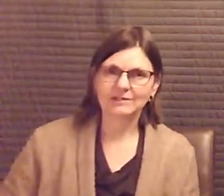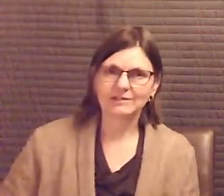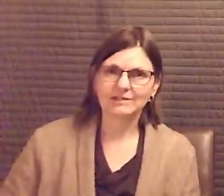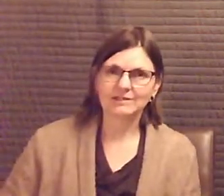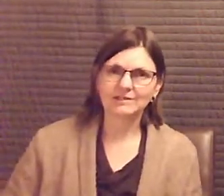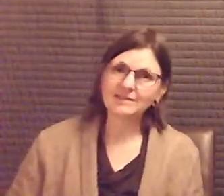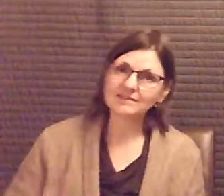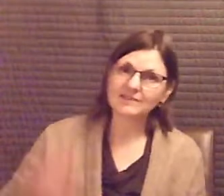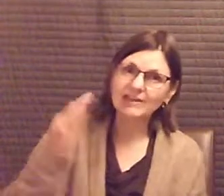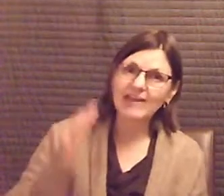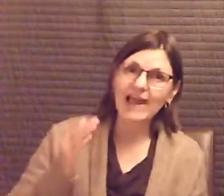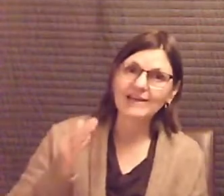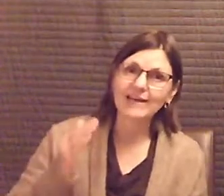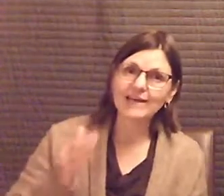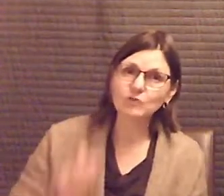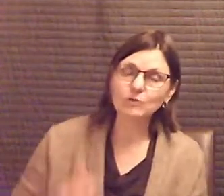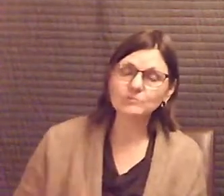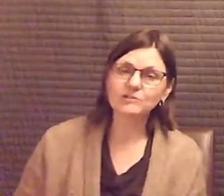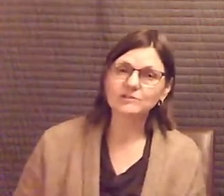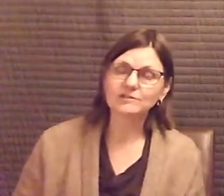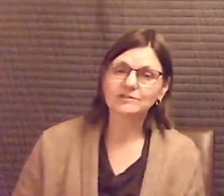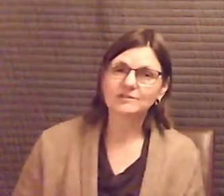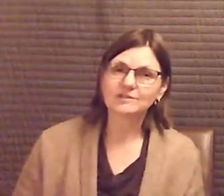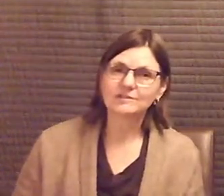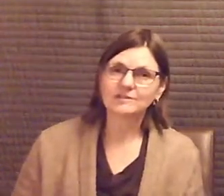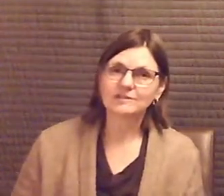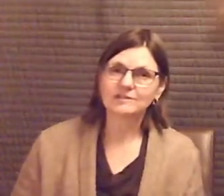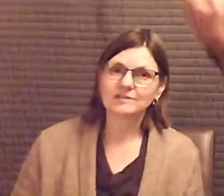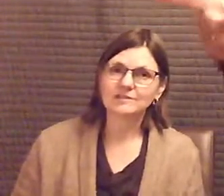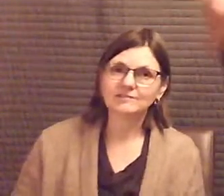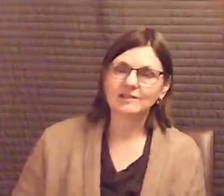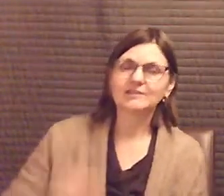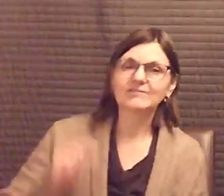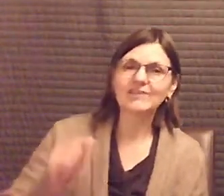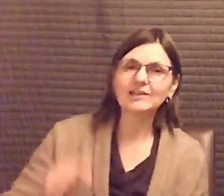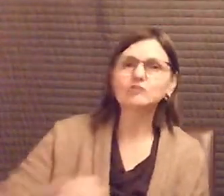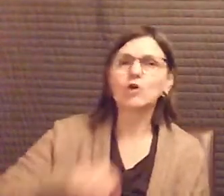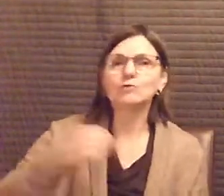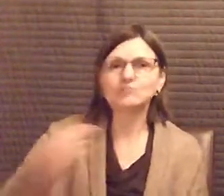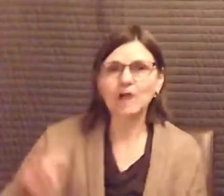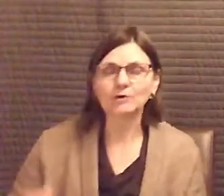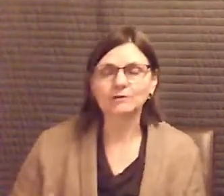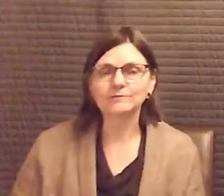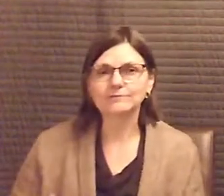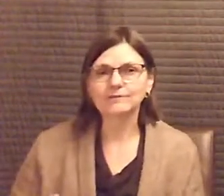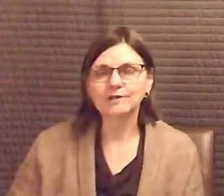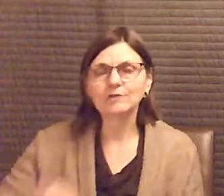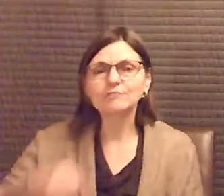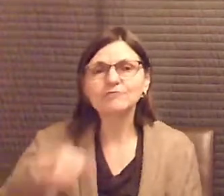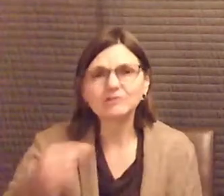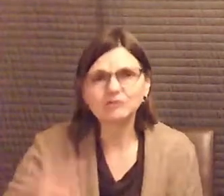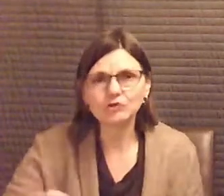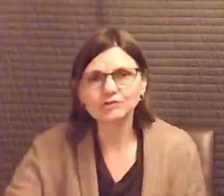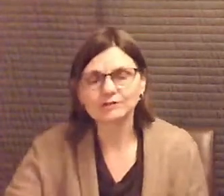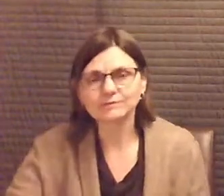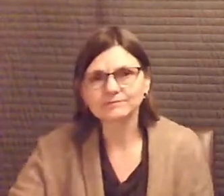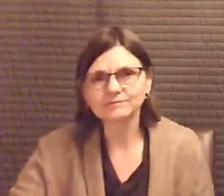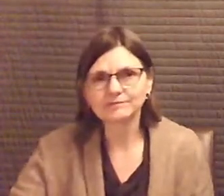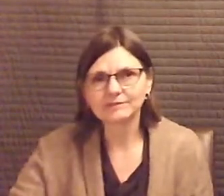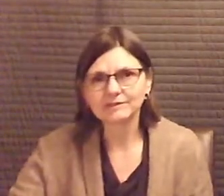olie spullen o jee ze hebben wanneer de heilige geest komt huwelijk en vinden hoe zal hij de wereld of het uit was van